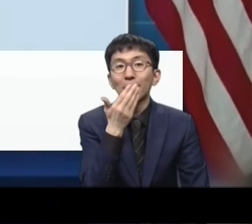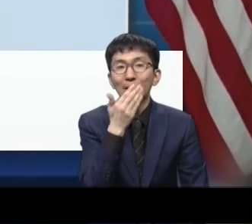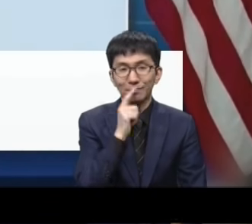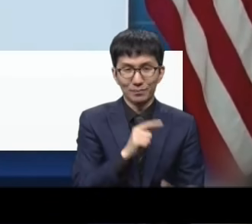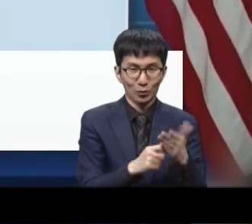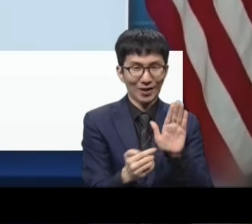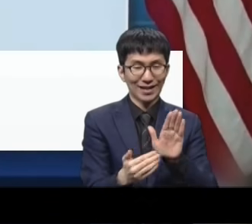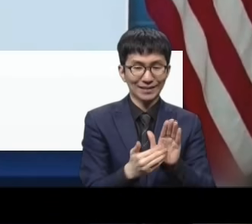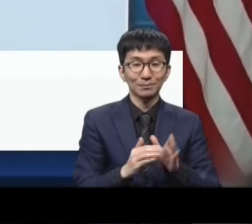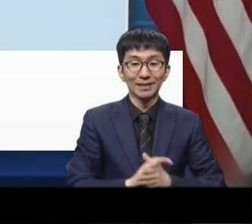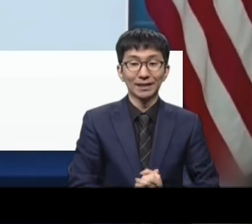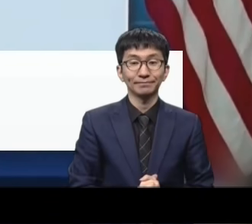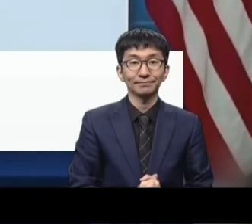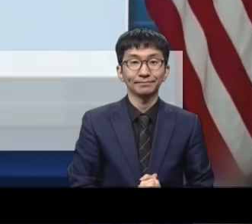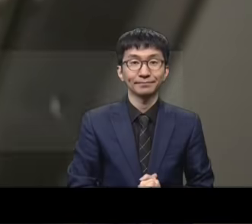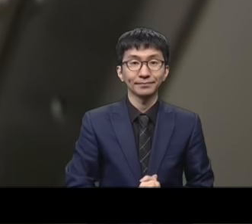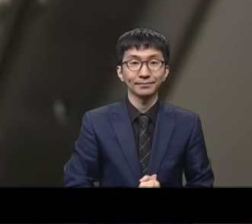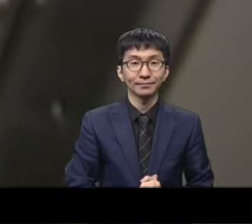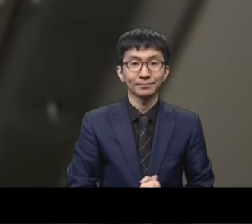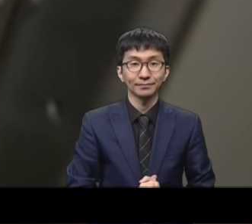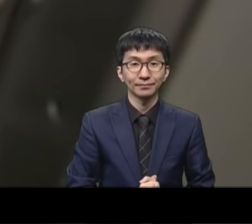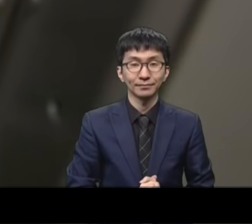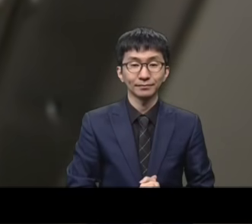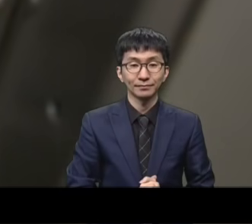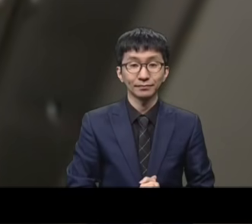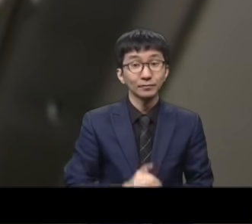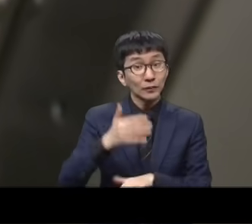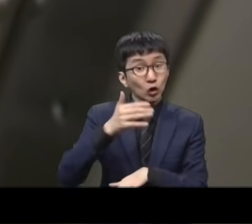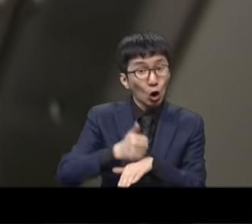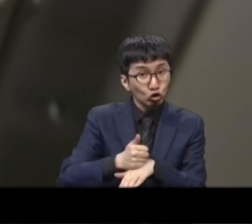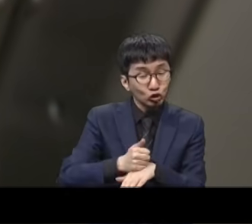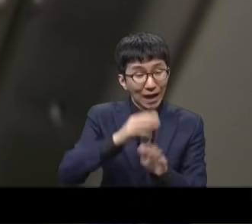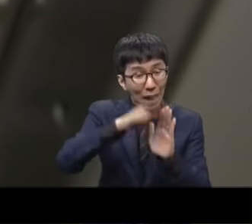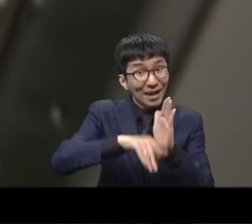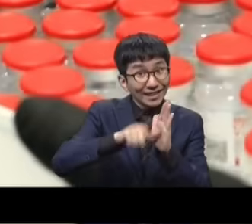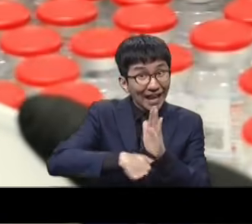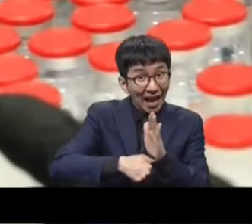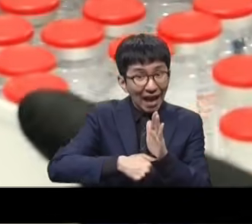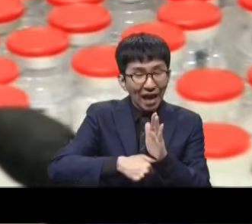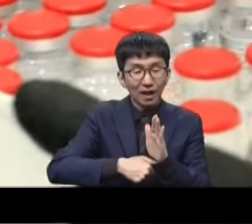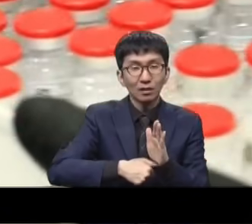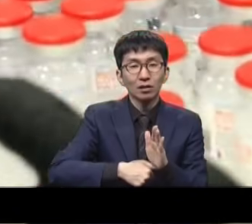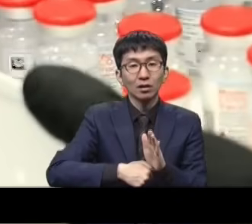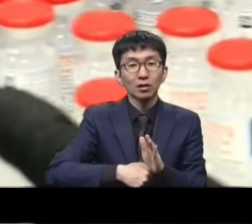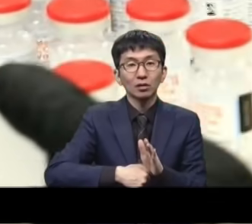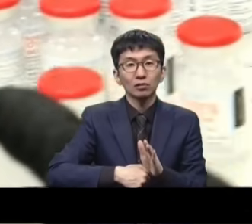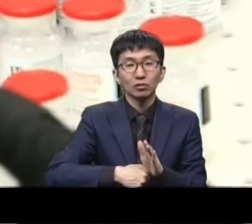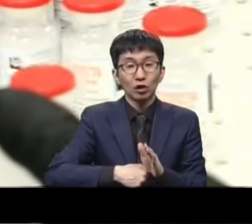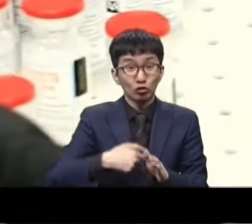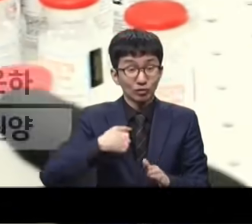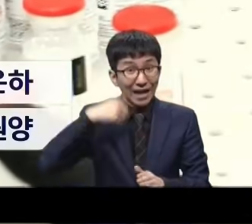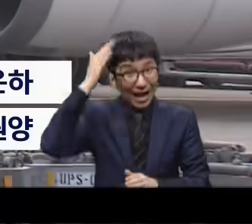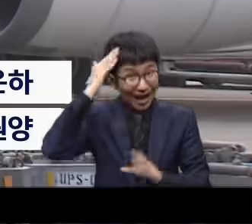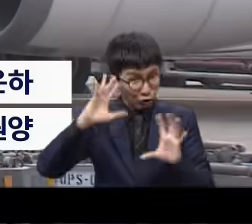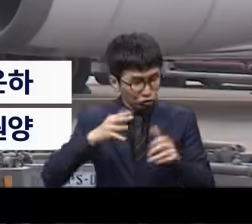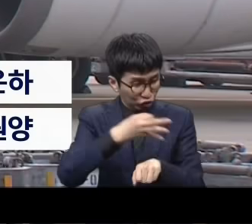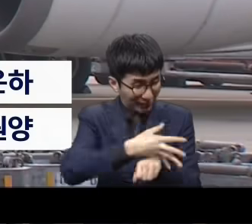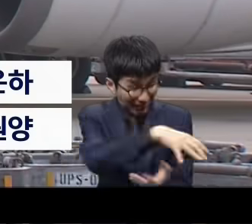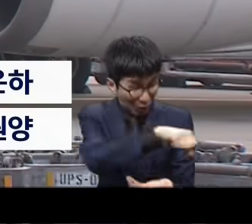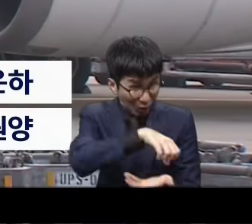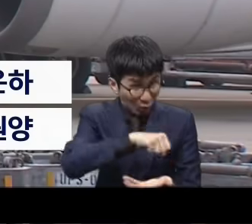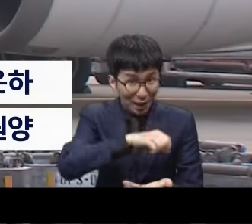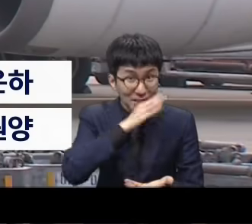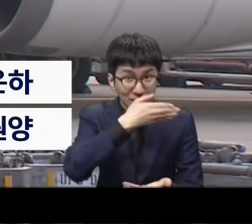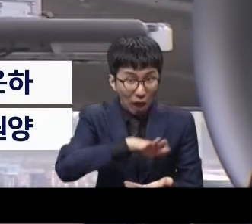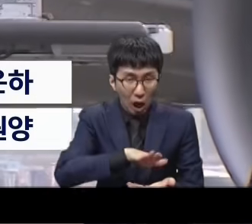the extent that we have the capacity. 이렇게 되면 하반기에 백신 수입 물량이 몰려 있는 우리나라도 백신을